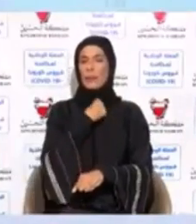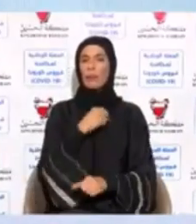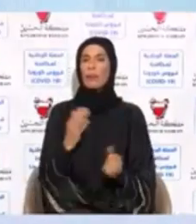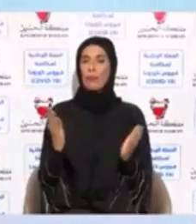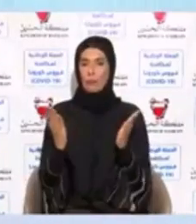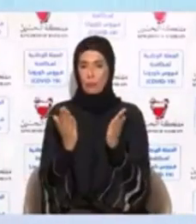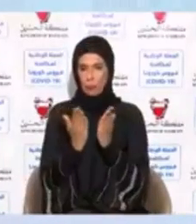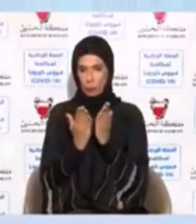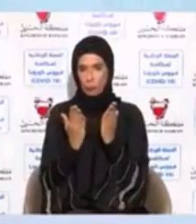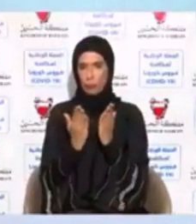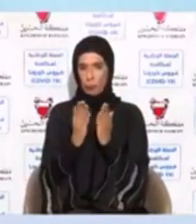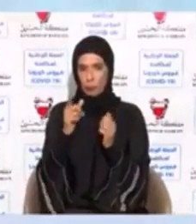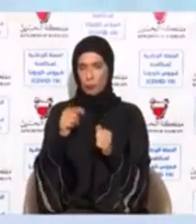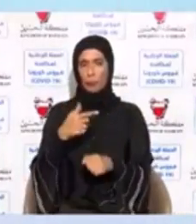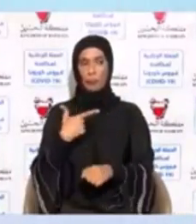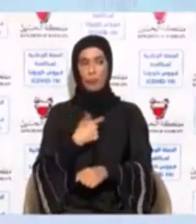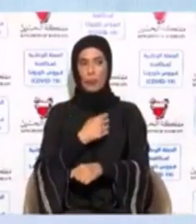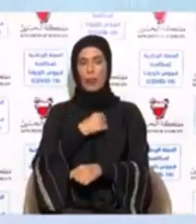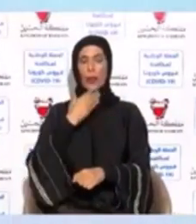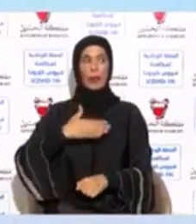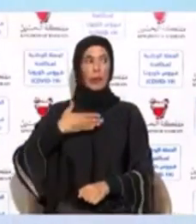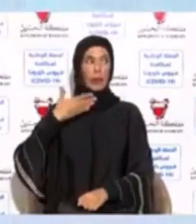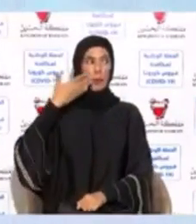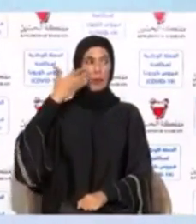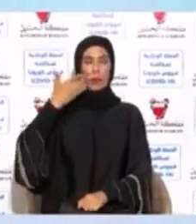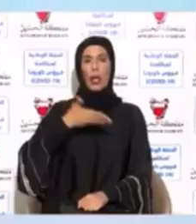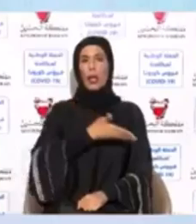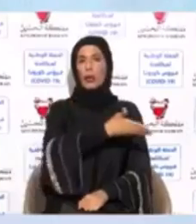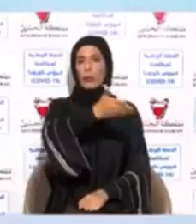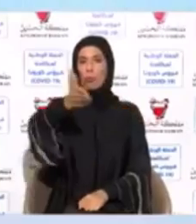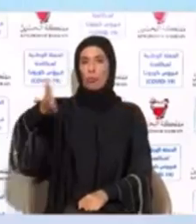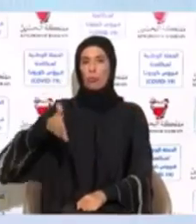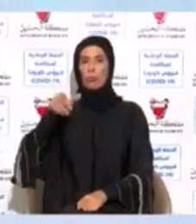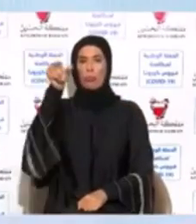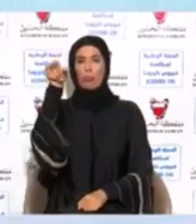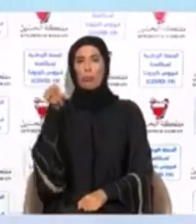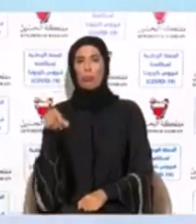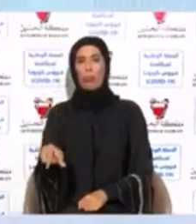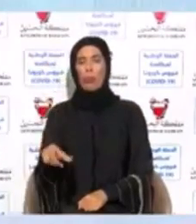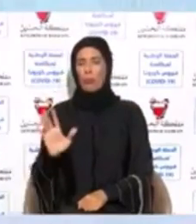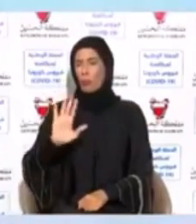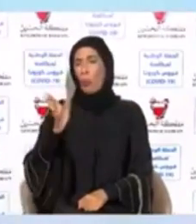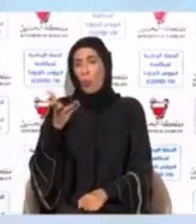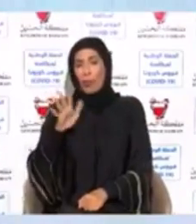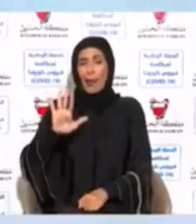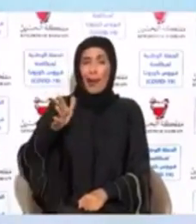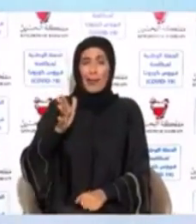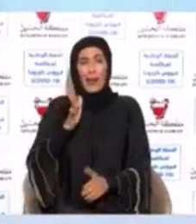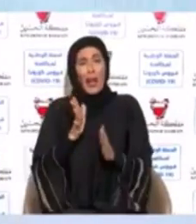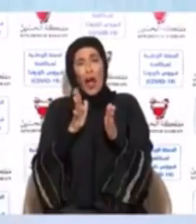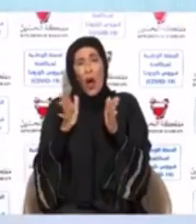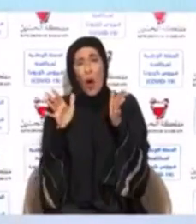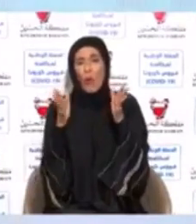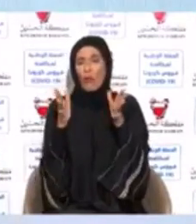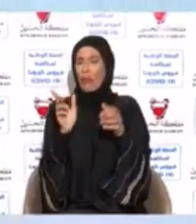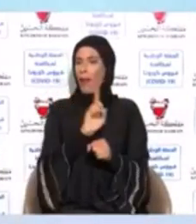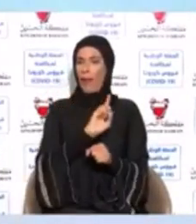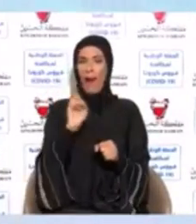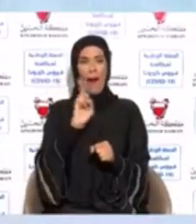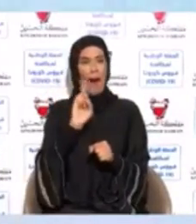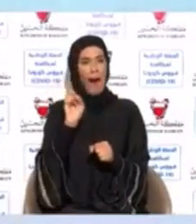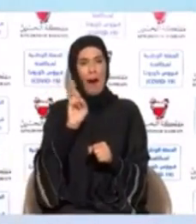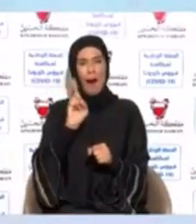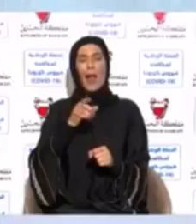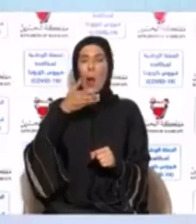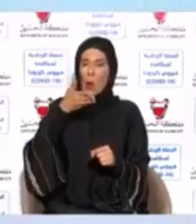الدراسة السريرية. وأنا أتمنى أن من كل شخص ما زال متردد لخوض في هذه